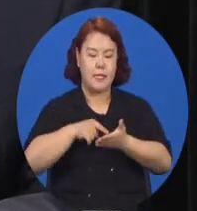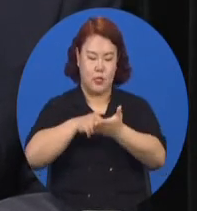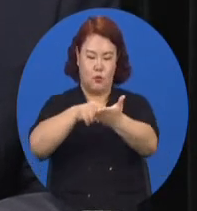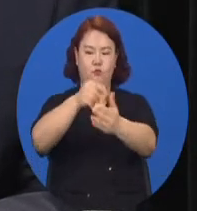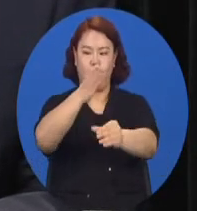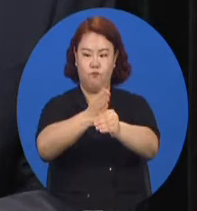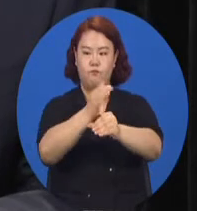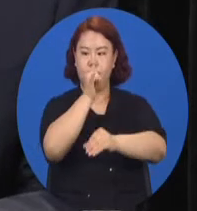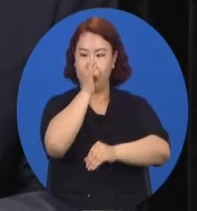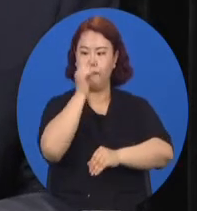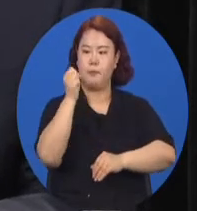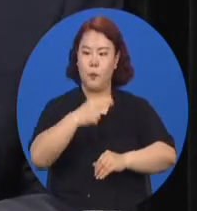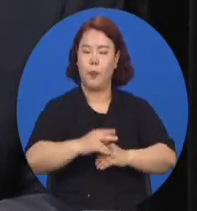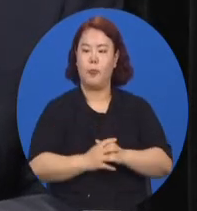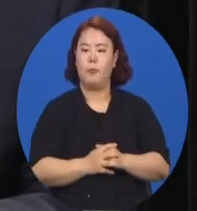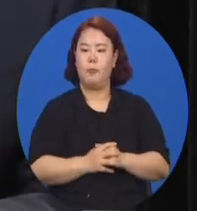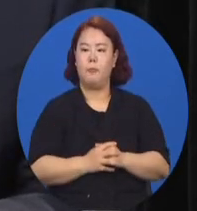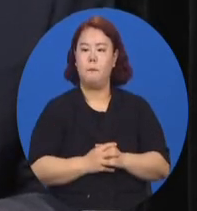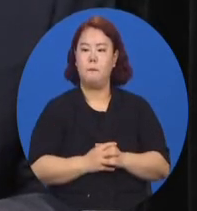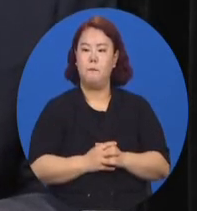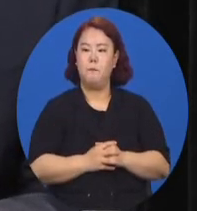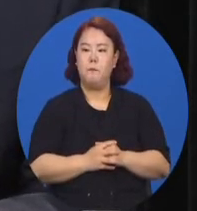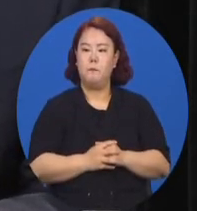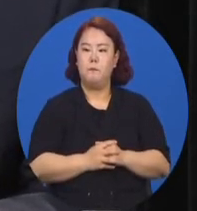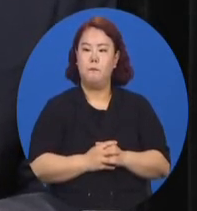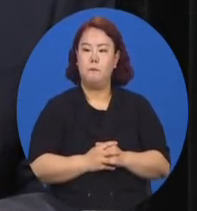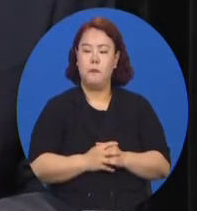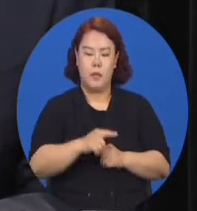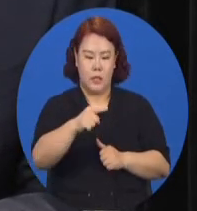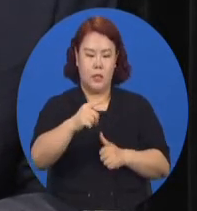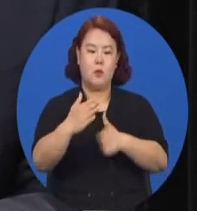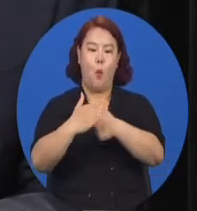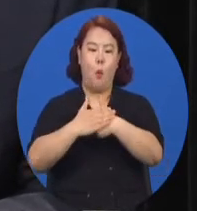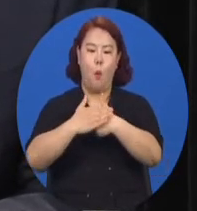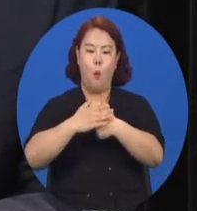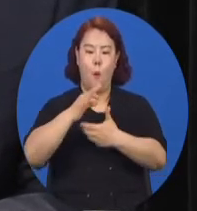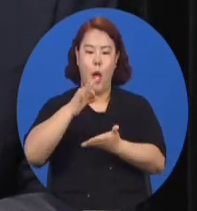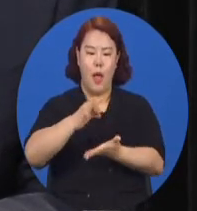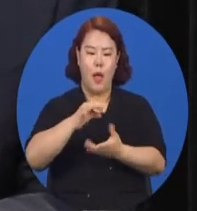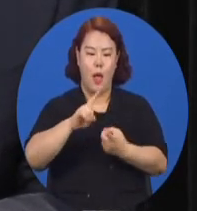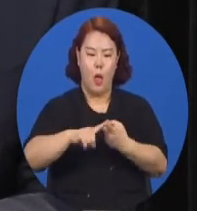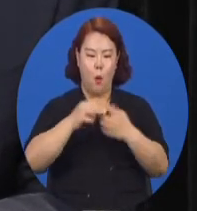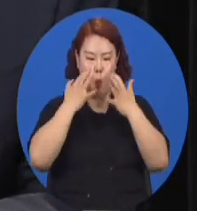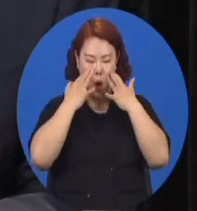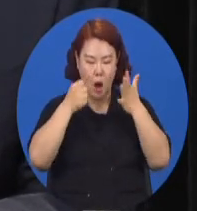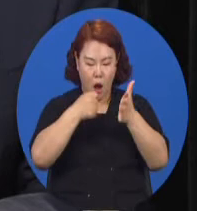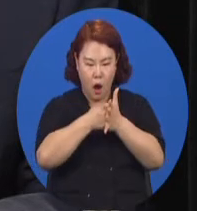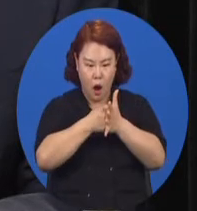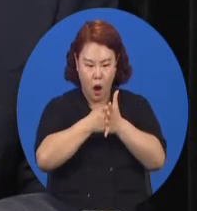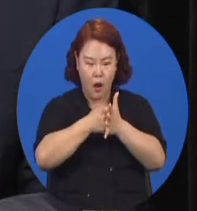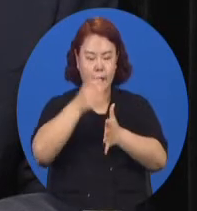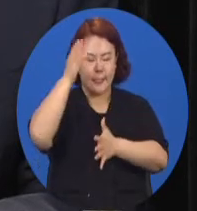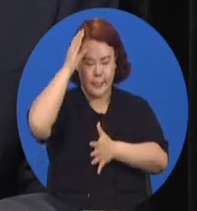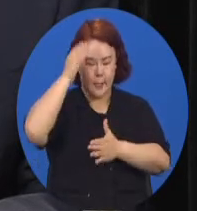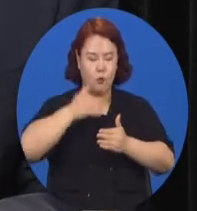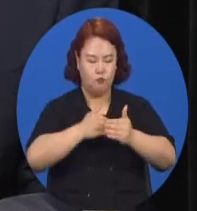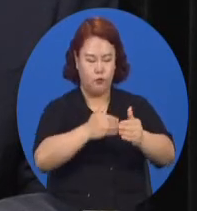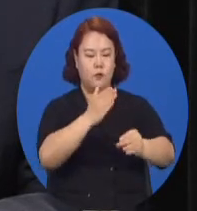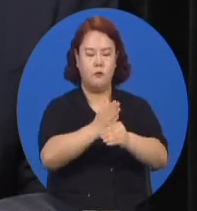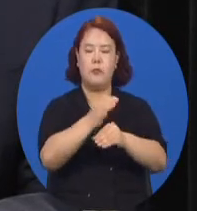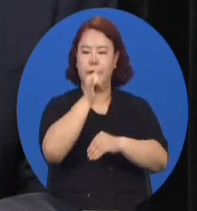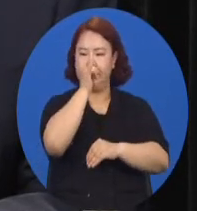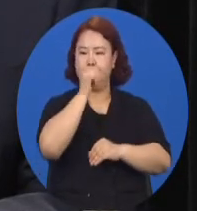얘기를 하고 있고 또 그런 또 이 지원액이 또 확정되리라고 저희들은 생각하고 있고 추진을 하고